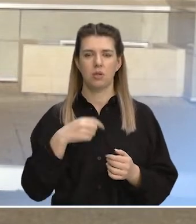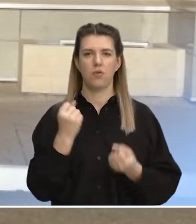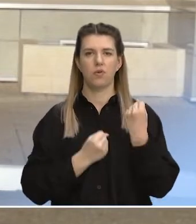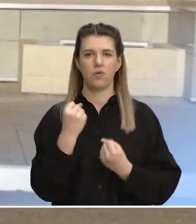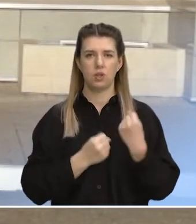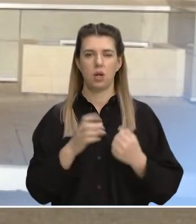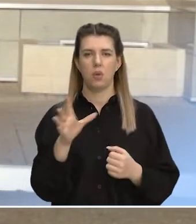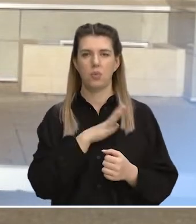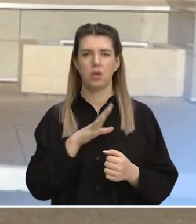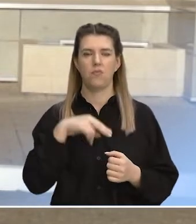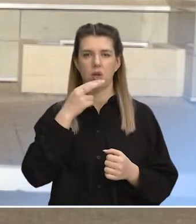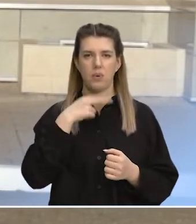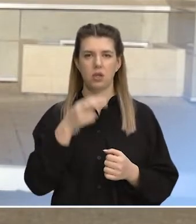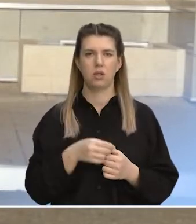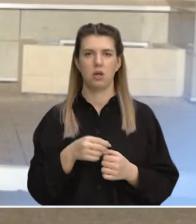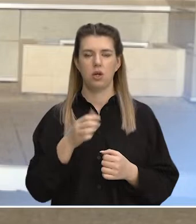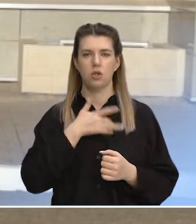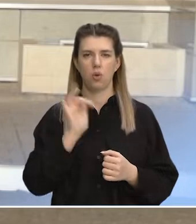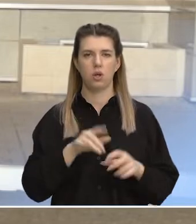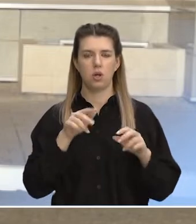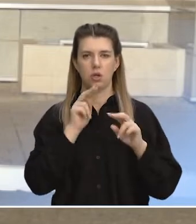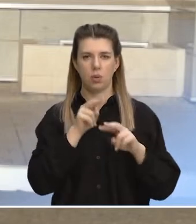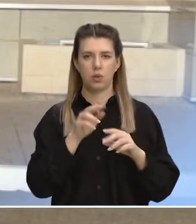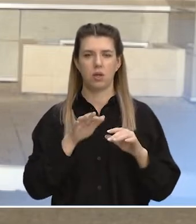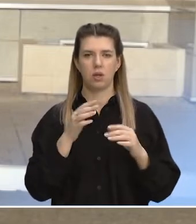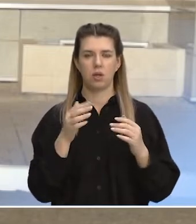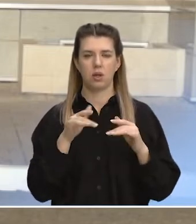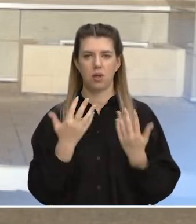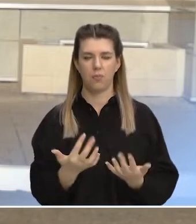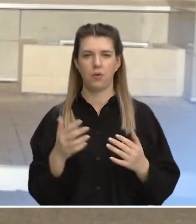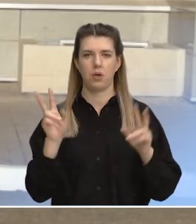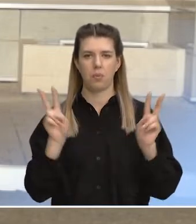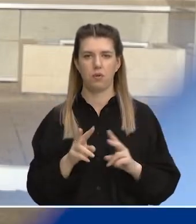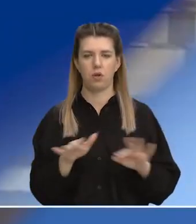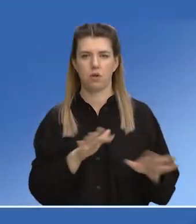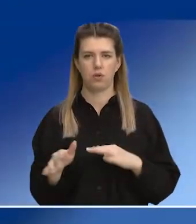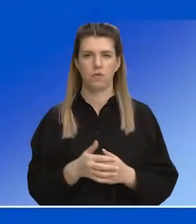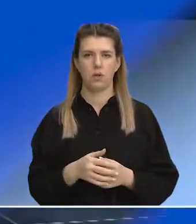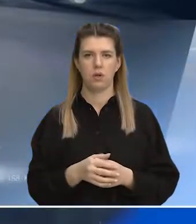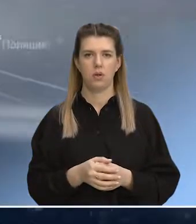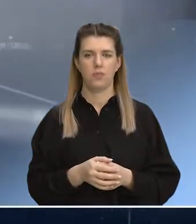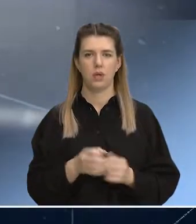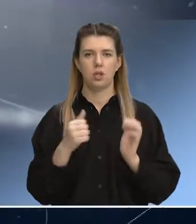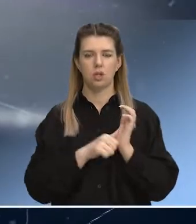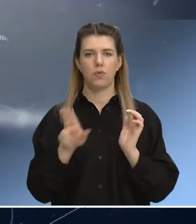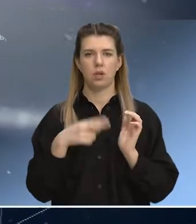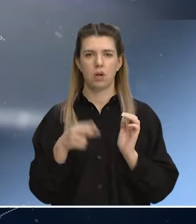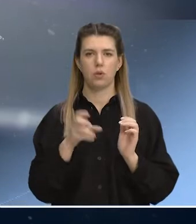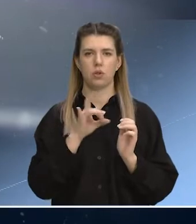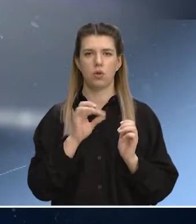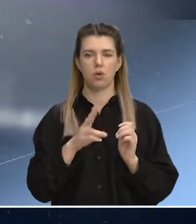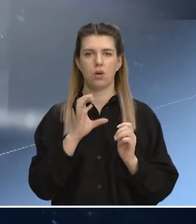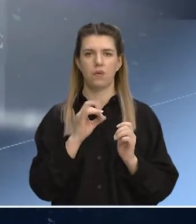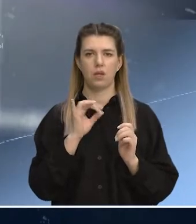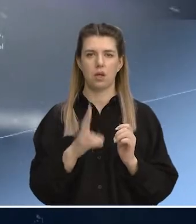призывает водителей быть предельно внимательными, строго соблюдать требования правил дорожного движения. 6 декабря